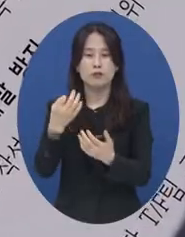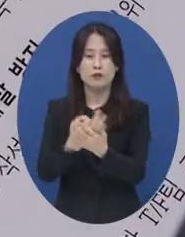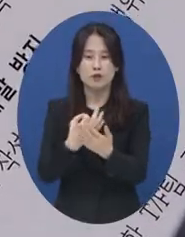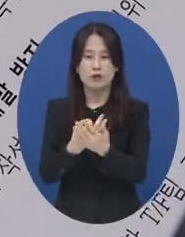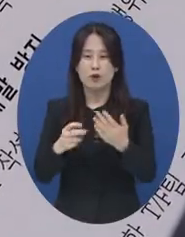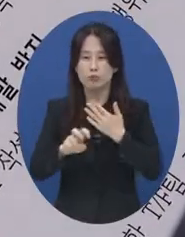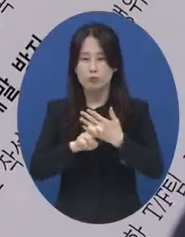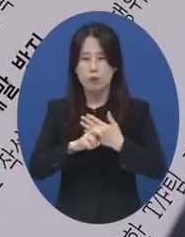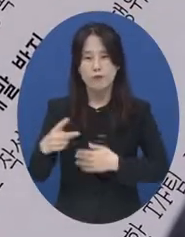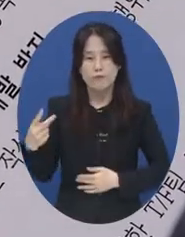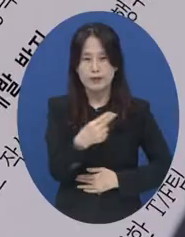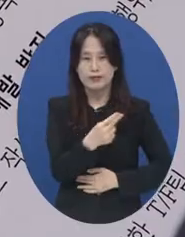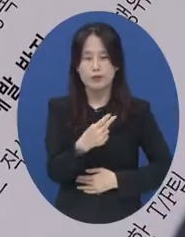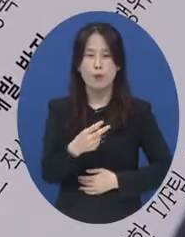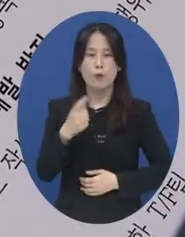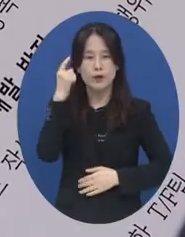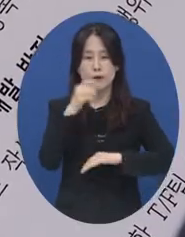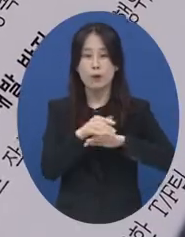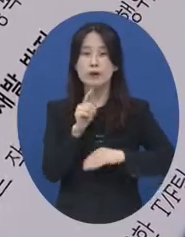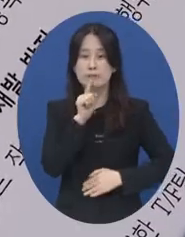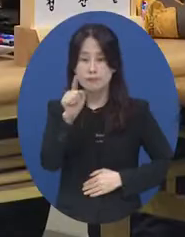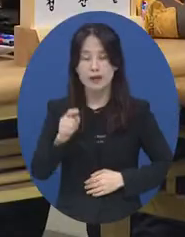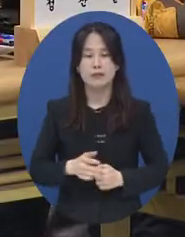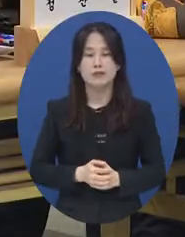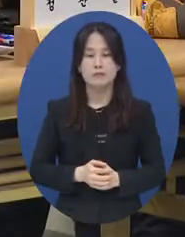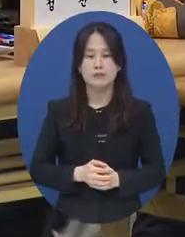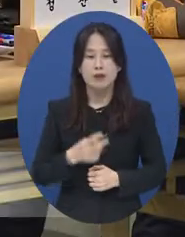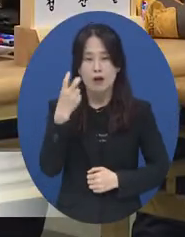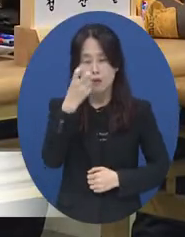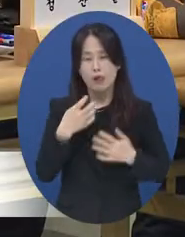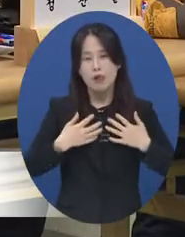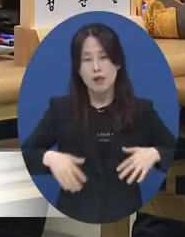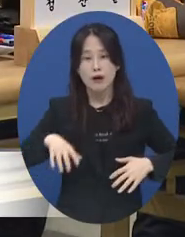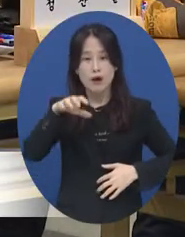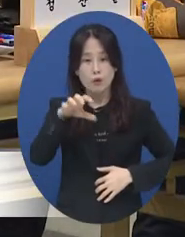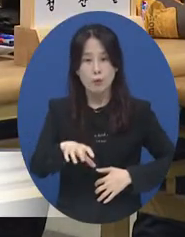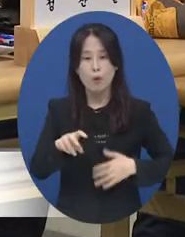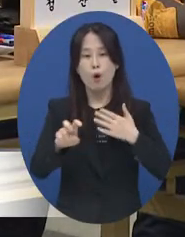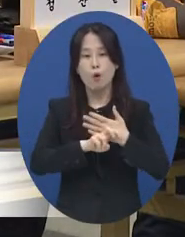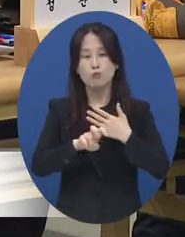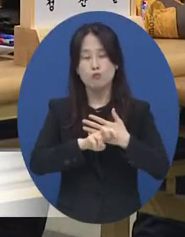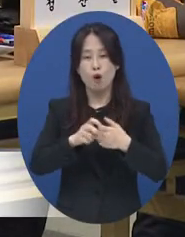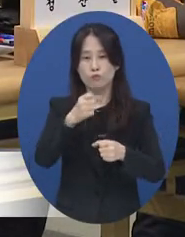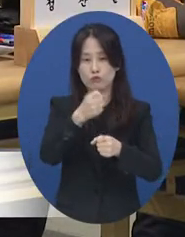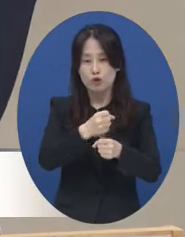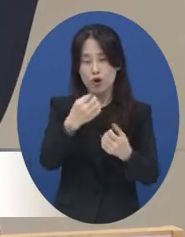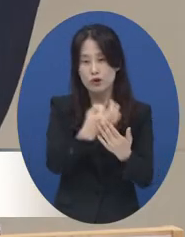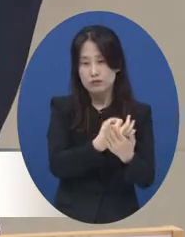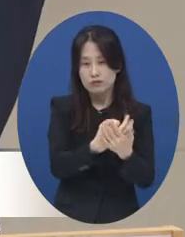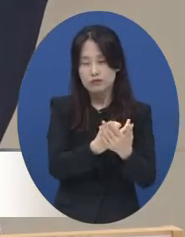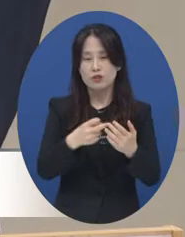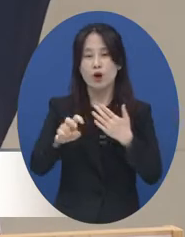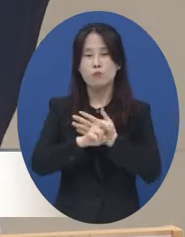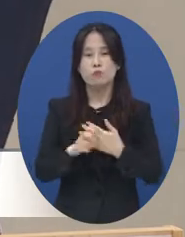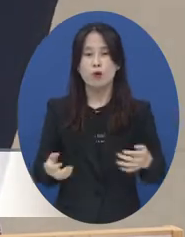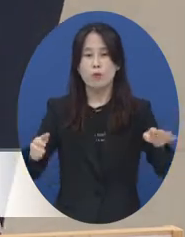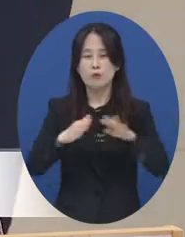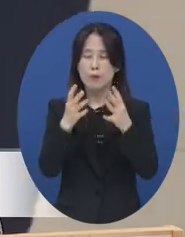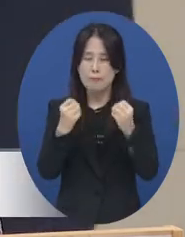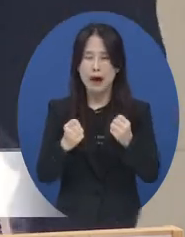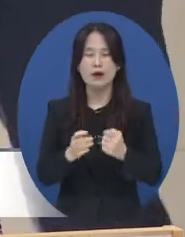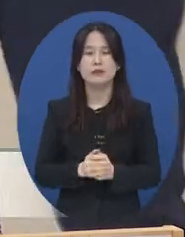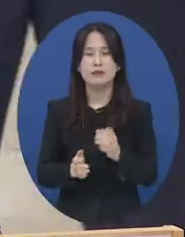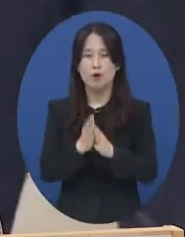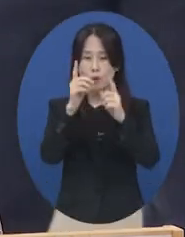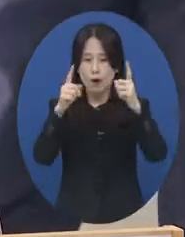해수욕장 파라솔 불법 영업 단속 계획을 밝혔습니다. 도는 관리 사각지대에 놓여 불법 파라솔과 불법 시설이